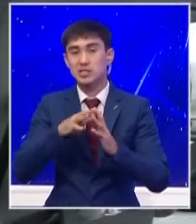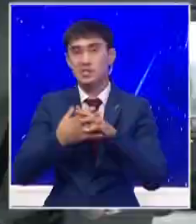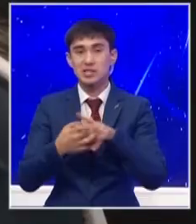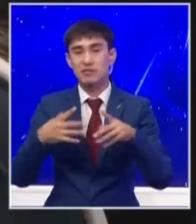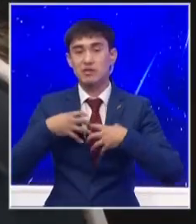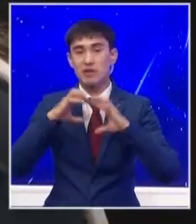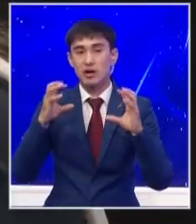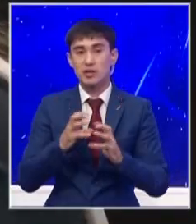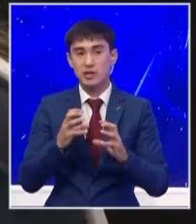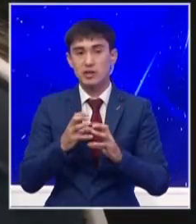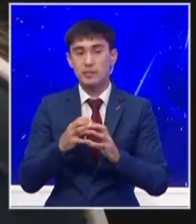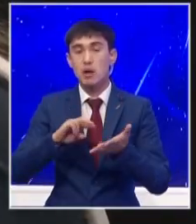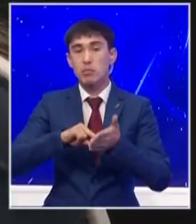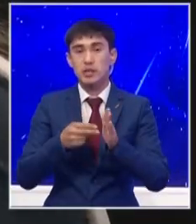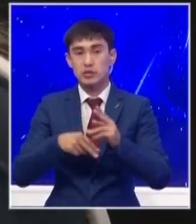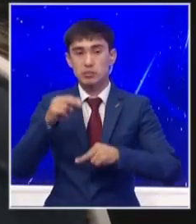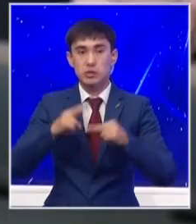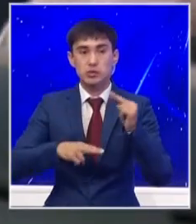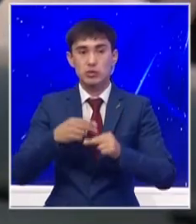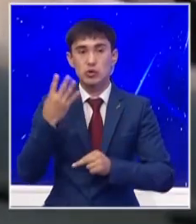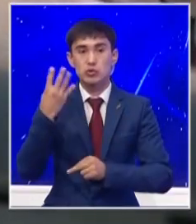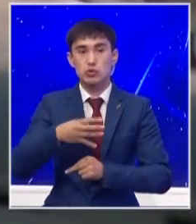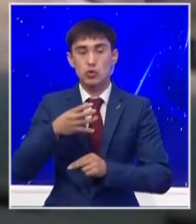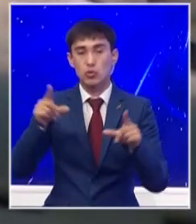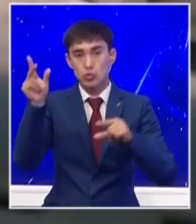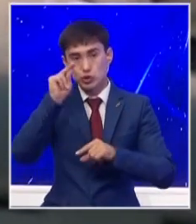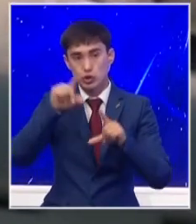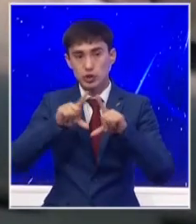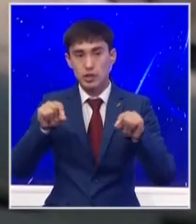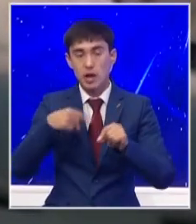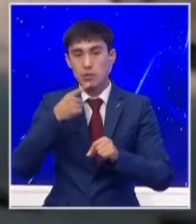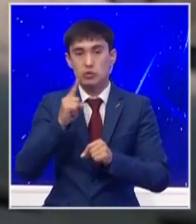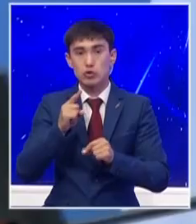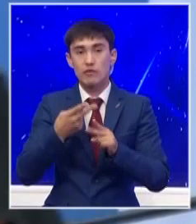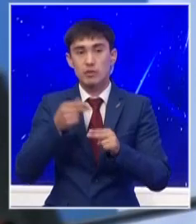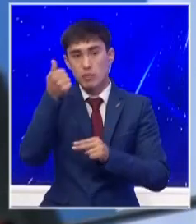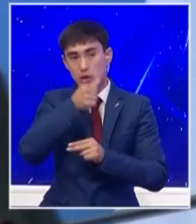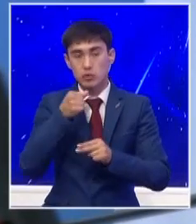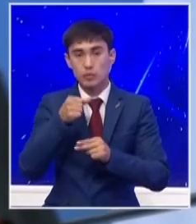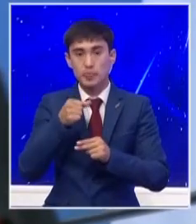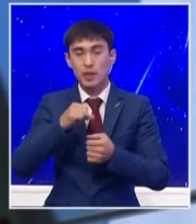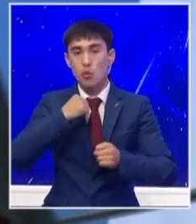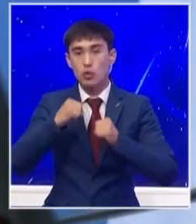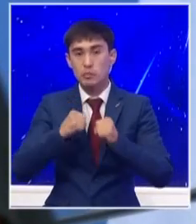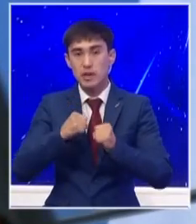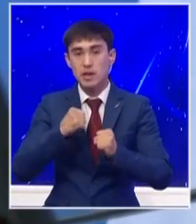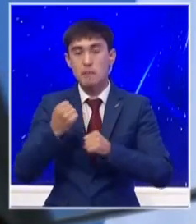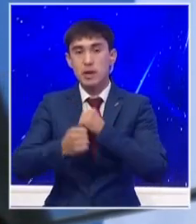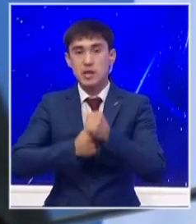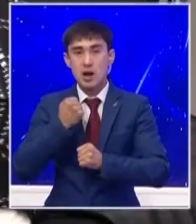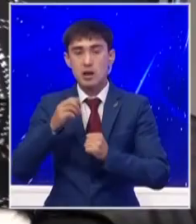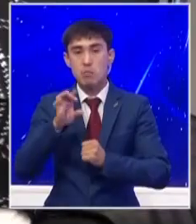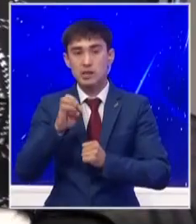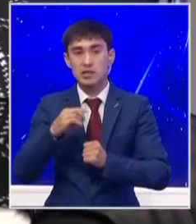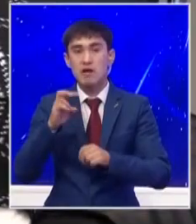сельского здравоохранения» планируется построить около 40 учреждений. Отметим, что в текущем году на укрепление материально-технической